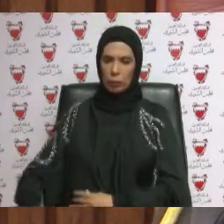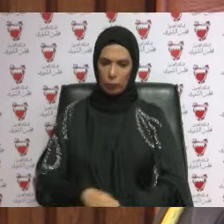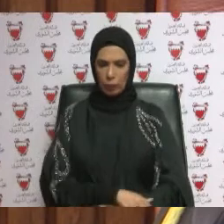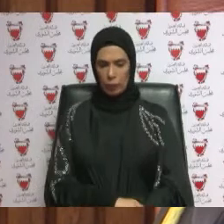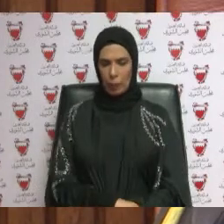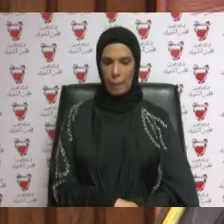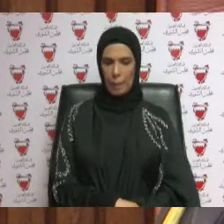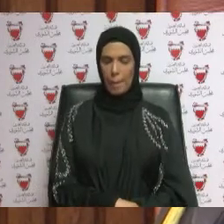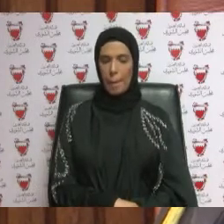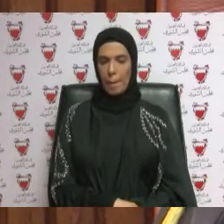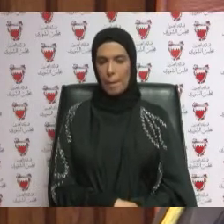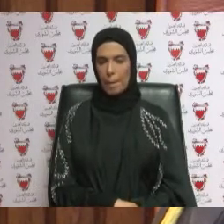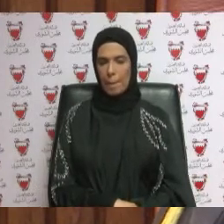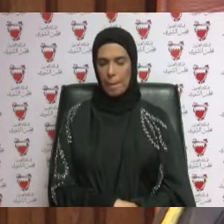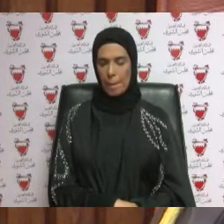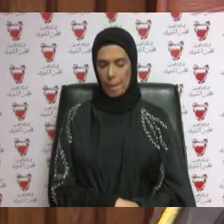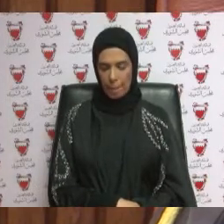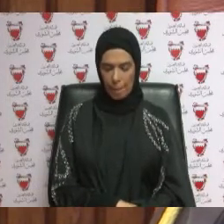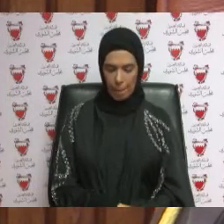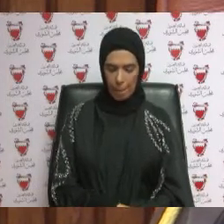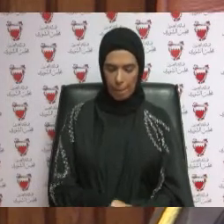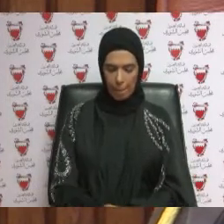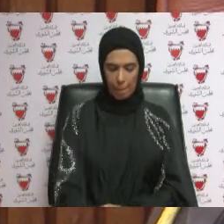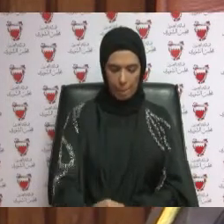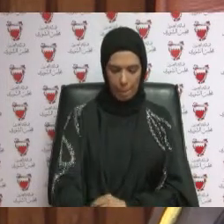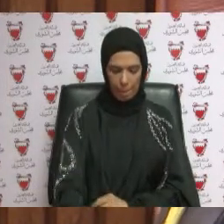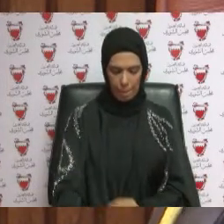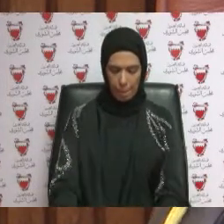الدكتور محمد علي حسن، تفضل.